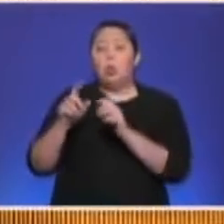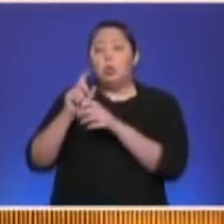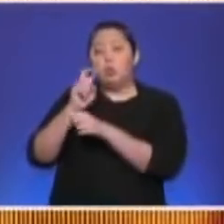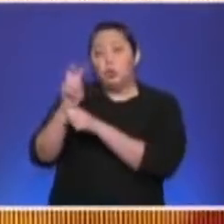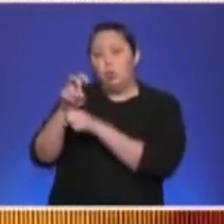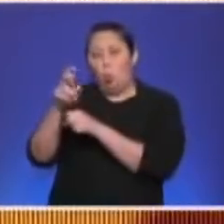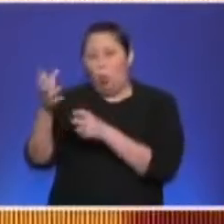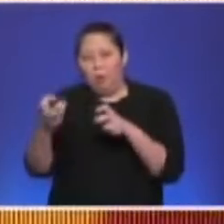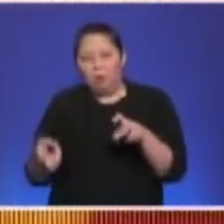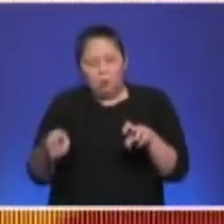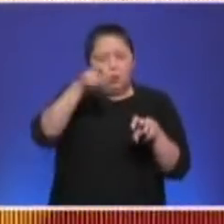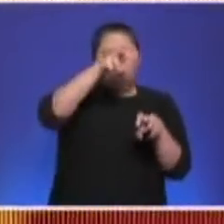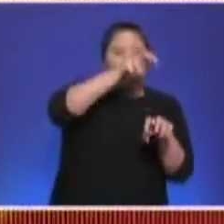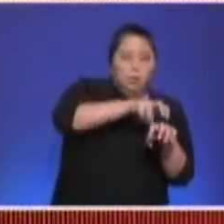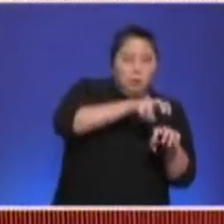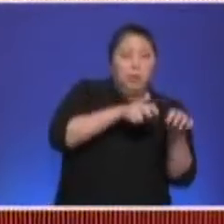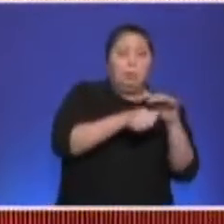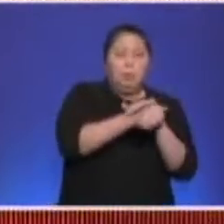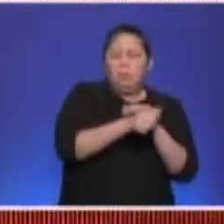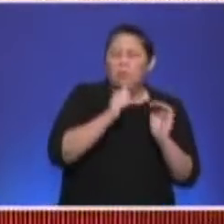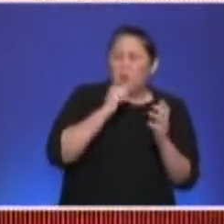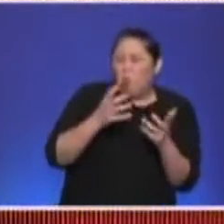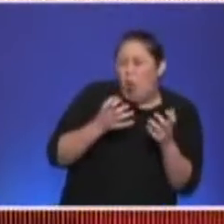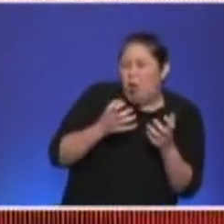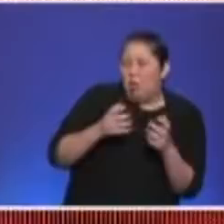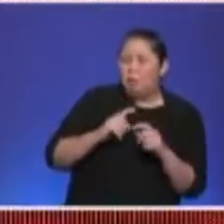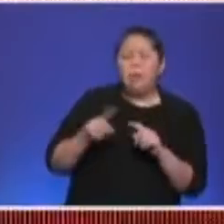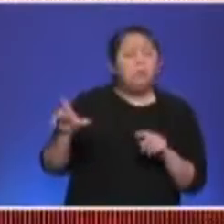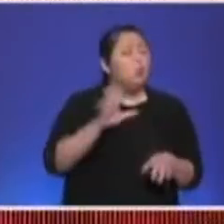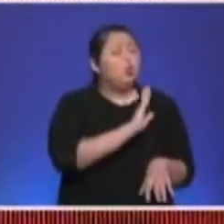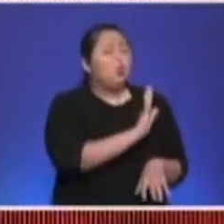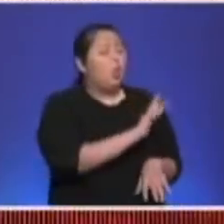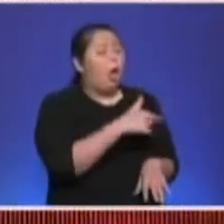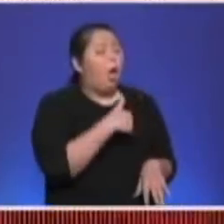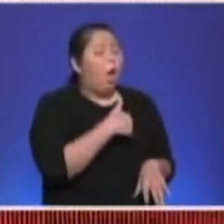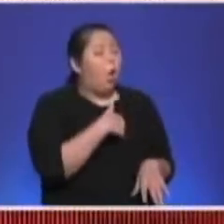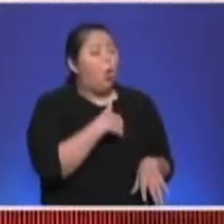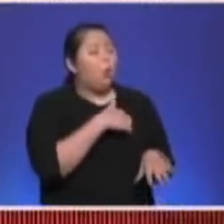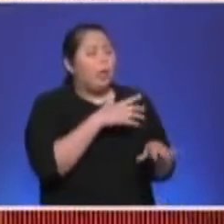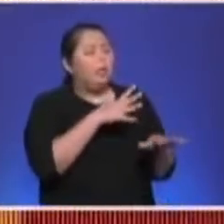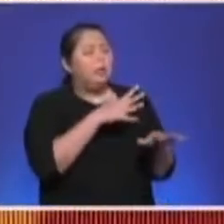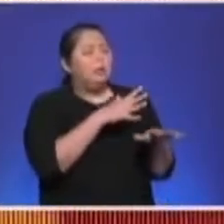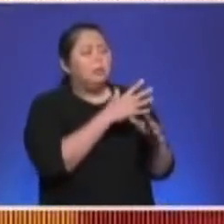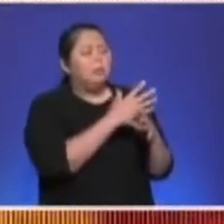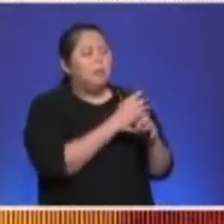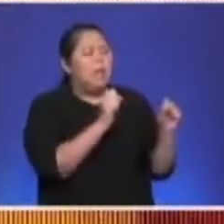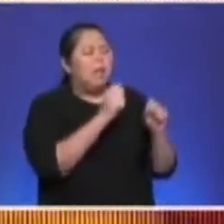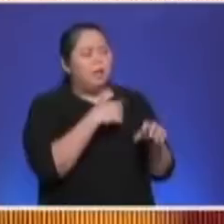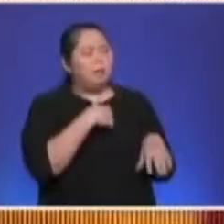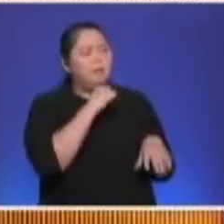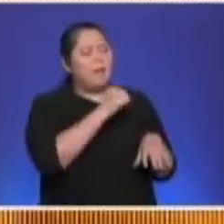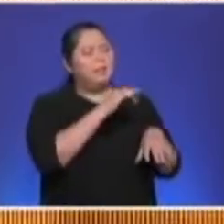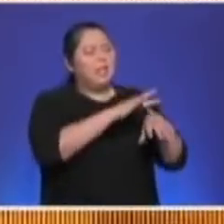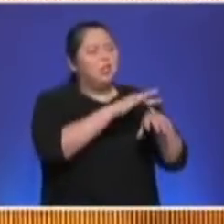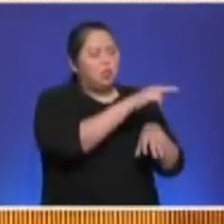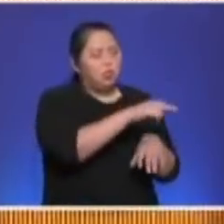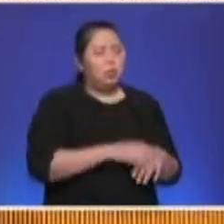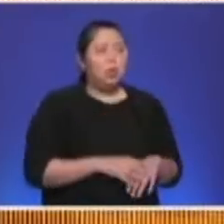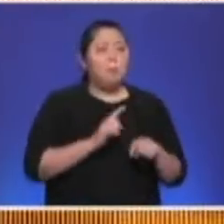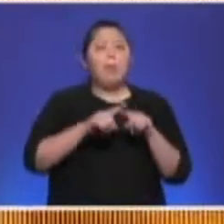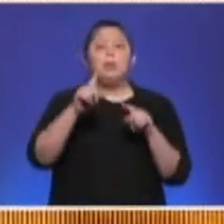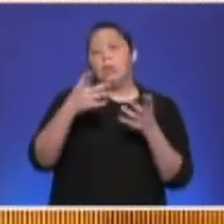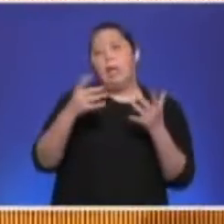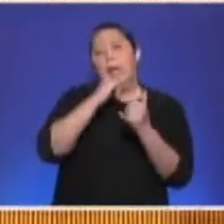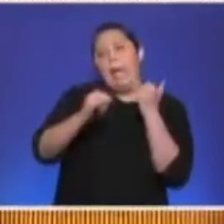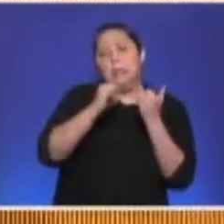long story short, pag kinagat pa rin nung Scorpion yung Pagong. Bakit? Because it is in the nature of the Scorpion to